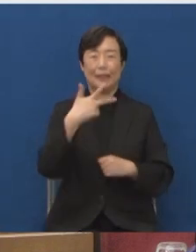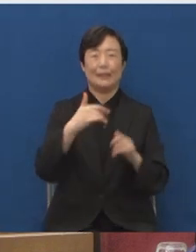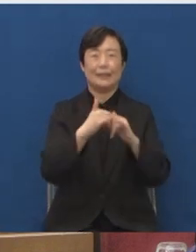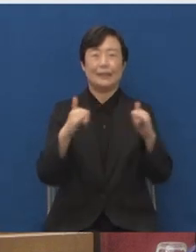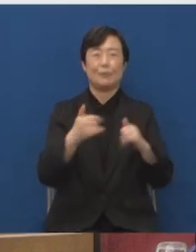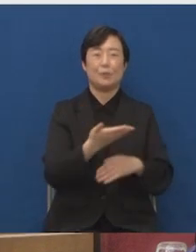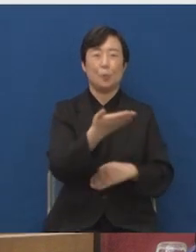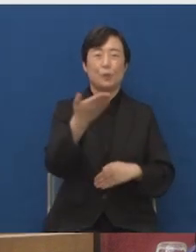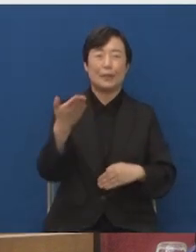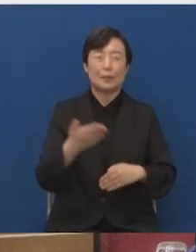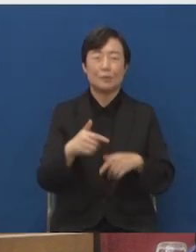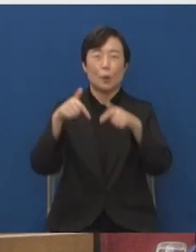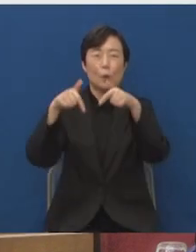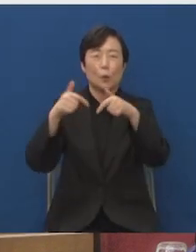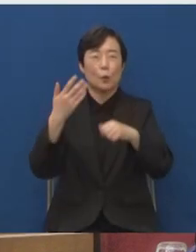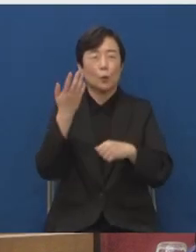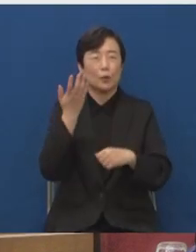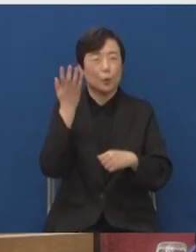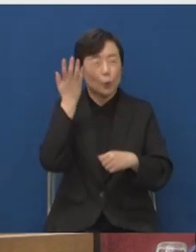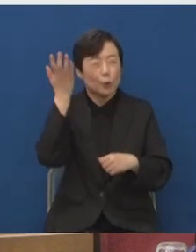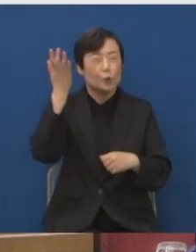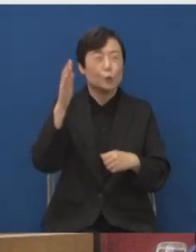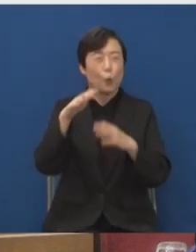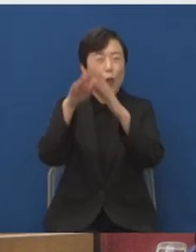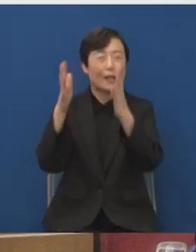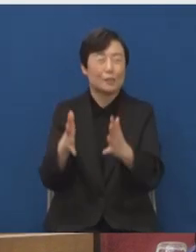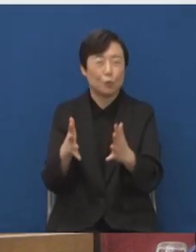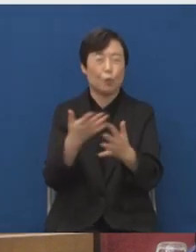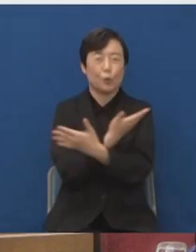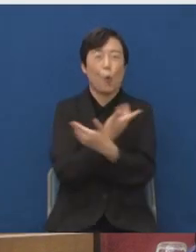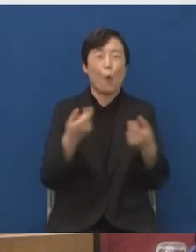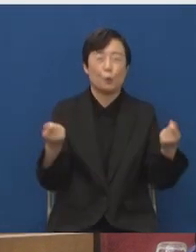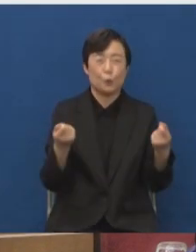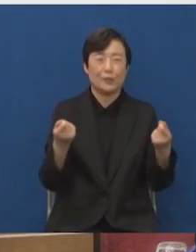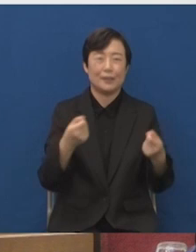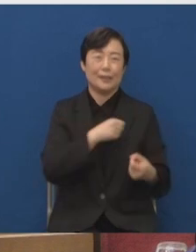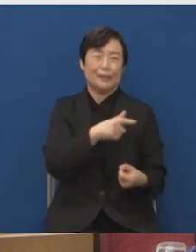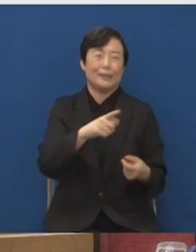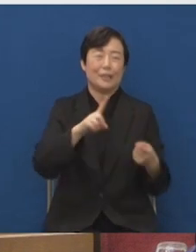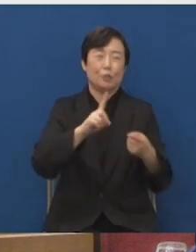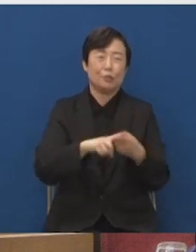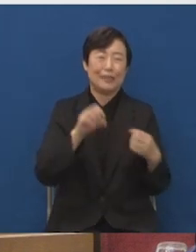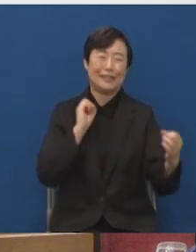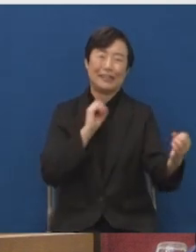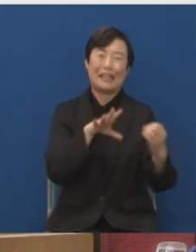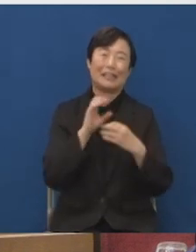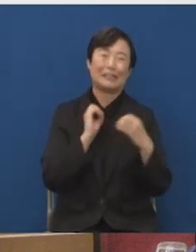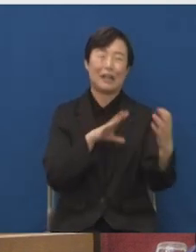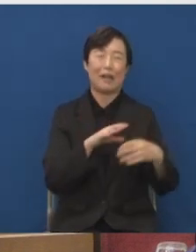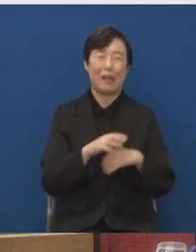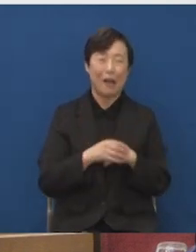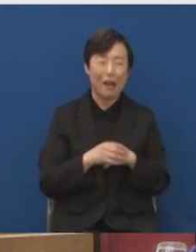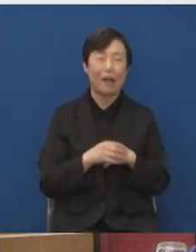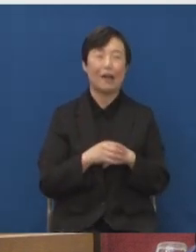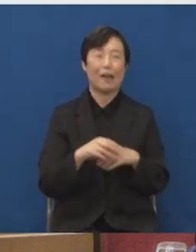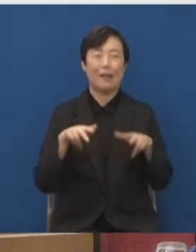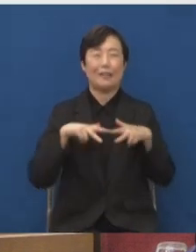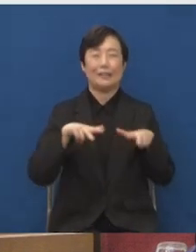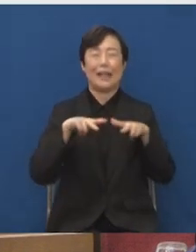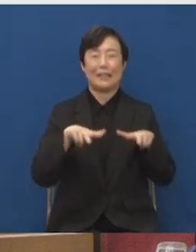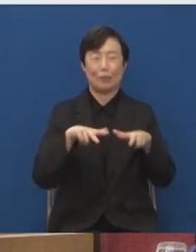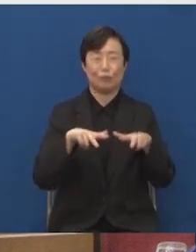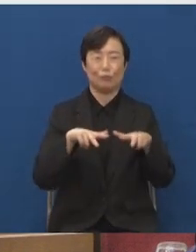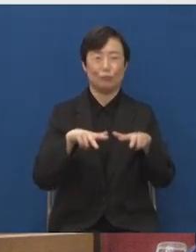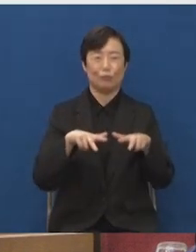と京都の将来像及び財政状況を共有し、積極的に対話を重ねながら、政策と改革